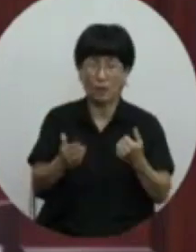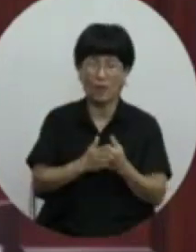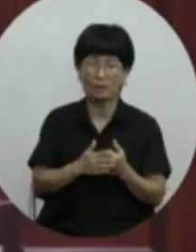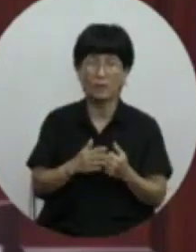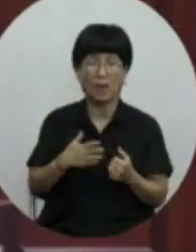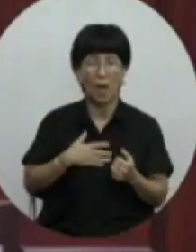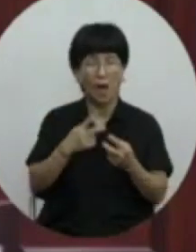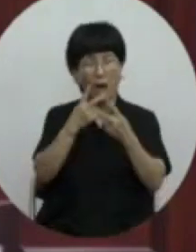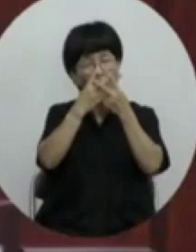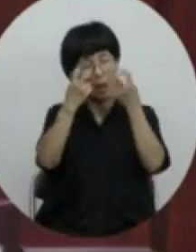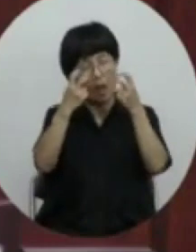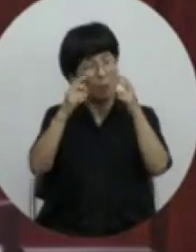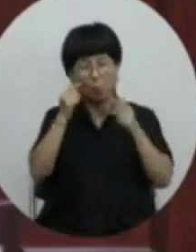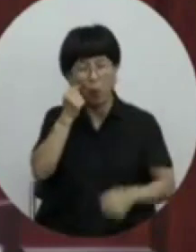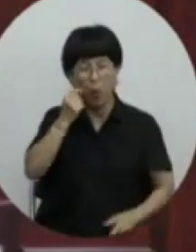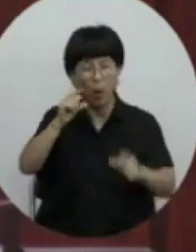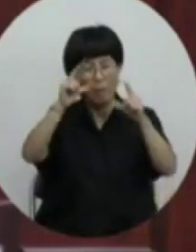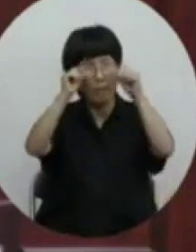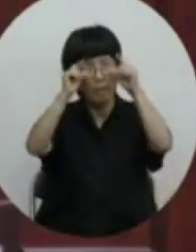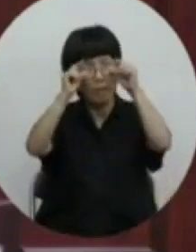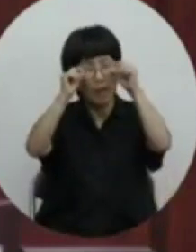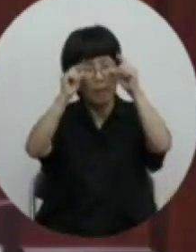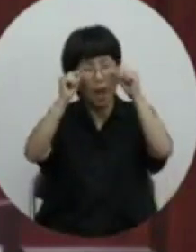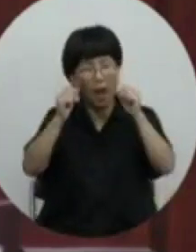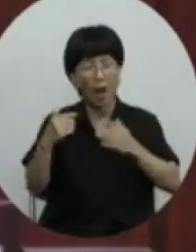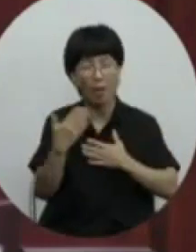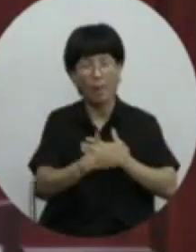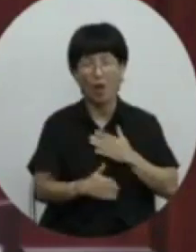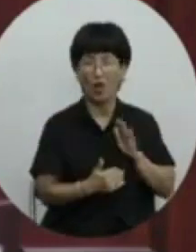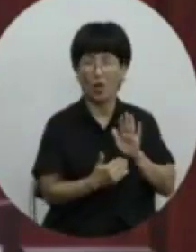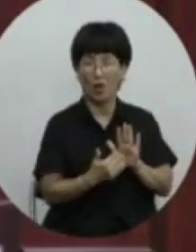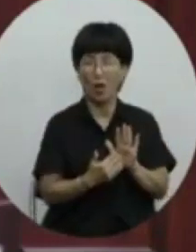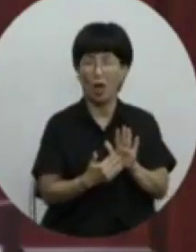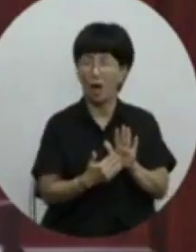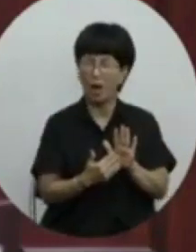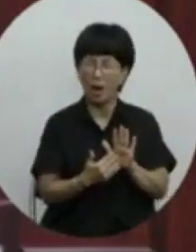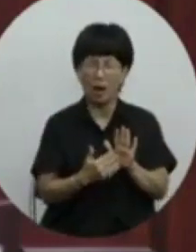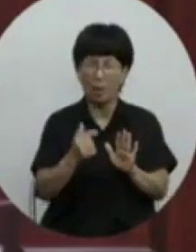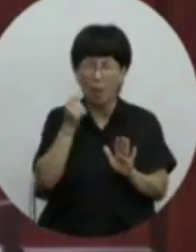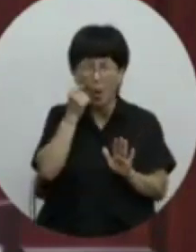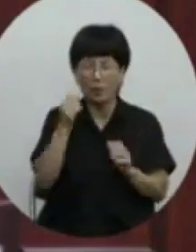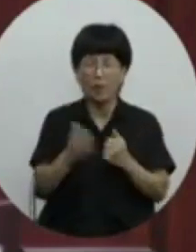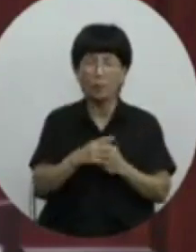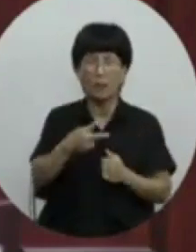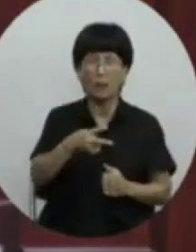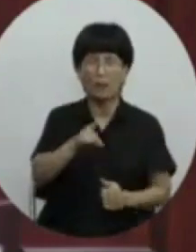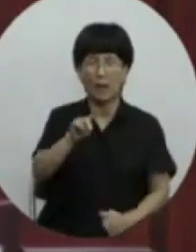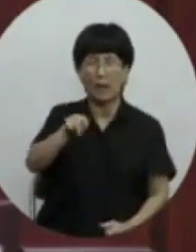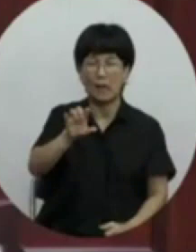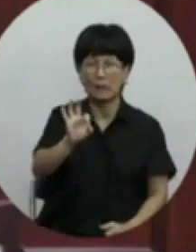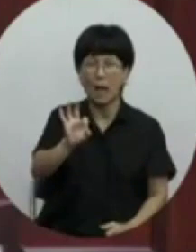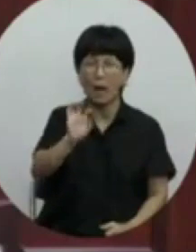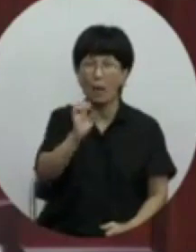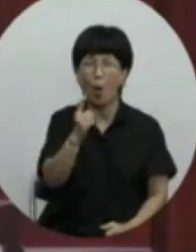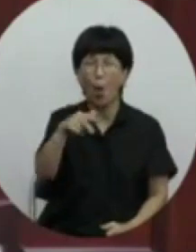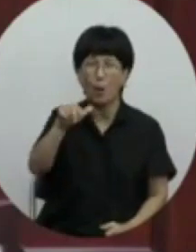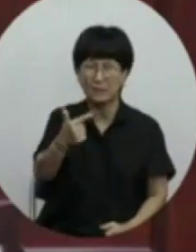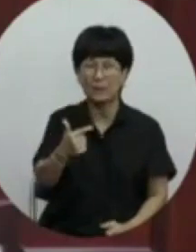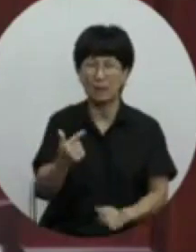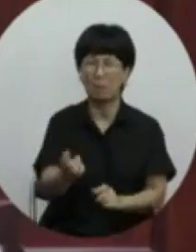불규칙하게 잠을 자게 되면서 면역력이 저하되어 대상포진에 걸리게 되었다고도